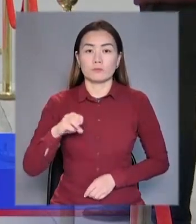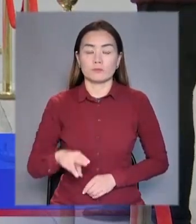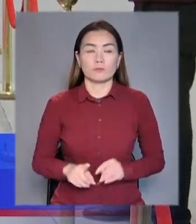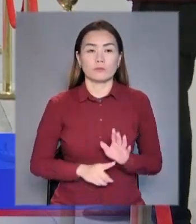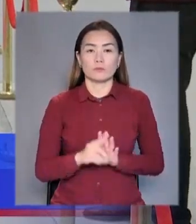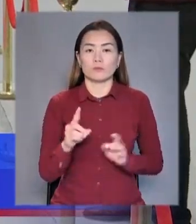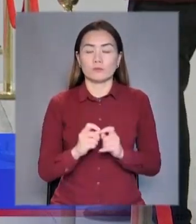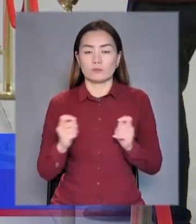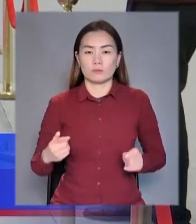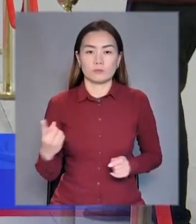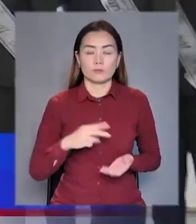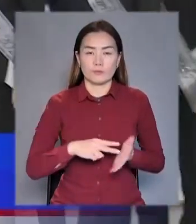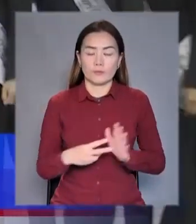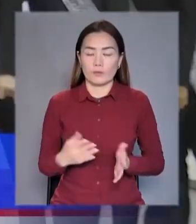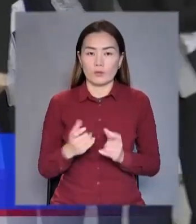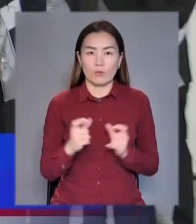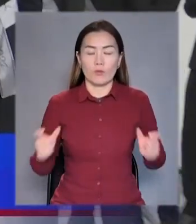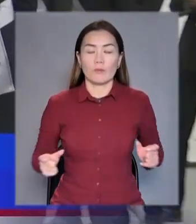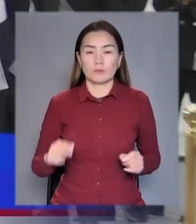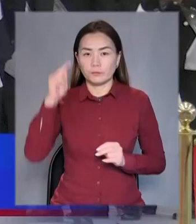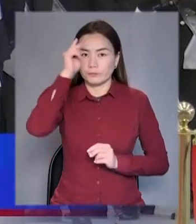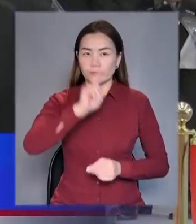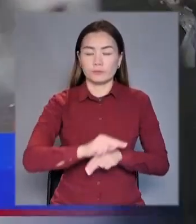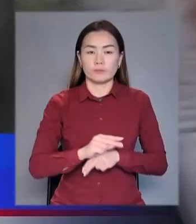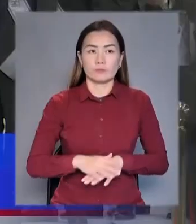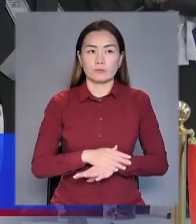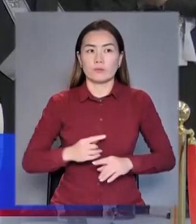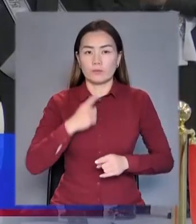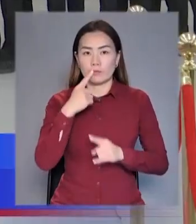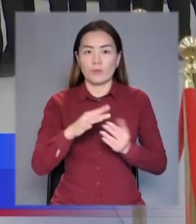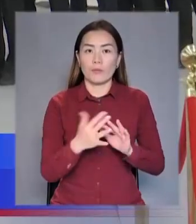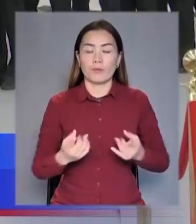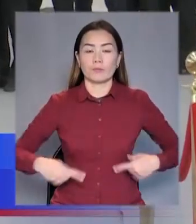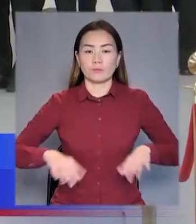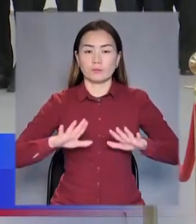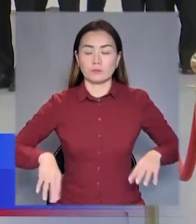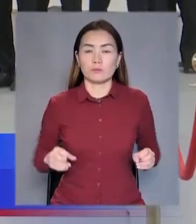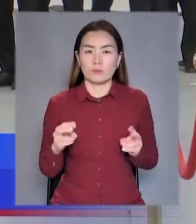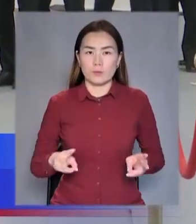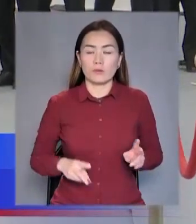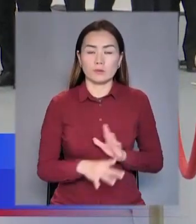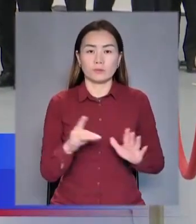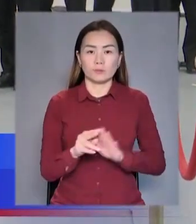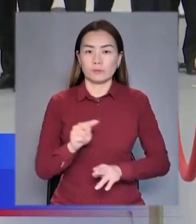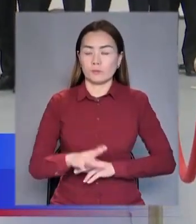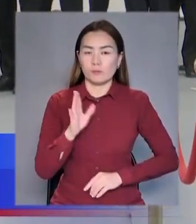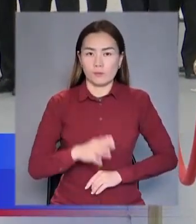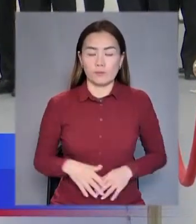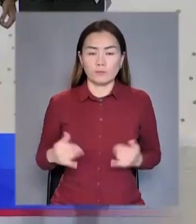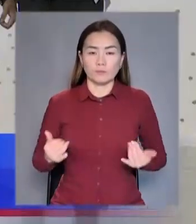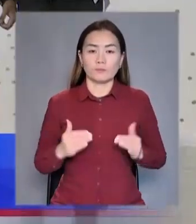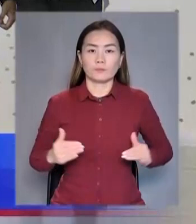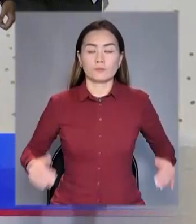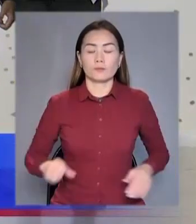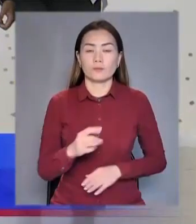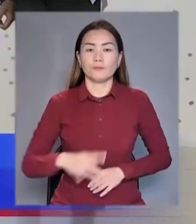Идрисовтың бастамасымен құрылған бірегей жоба. Мектеп білімді шәкірттерді өңірдің шалғай ауылдарындағы білім ордаларынан арнайы іріктеп алып оқытады. Бүгінде